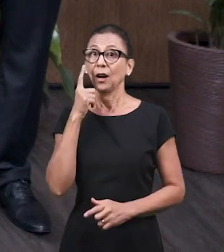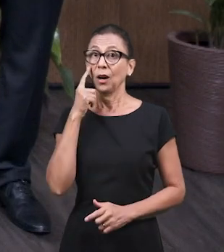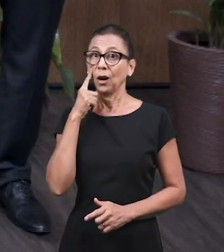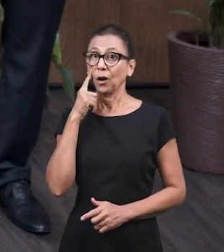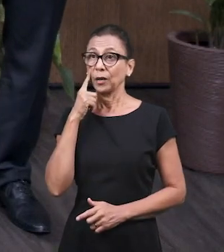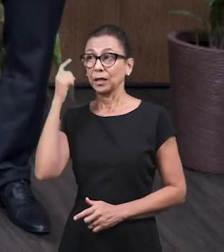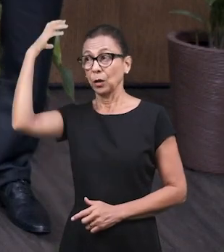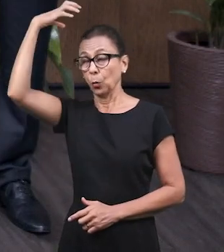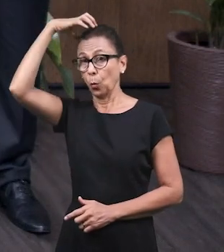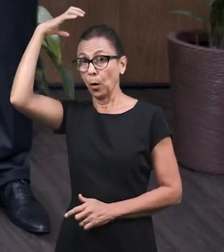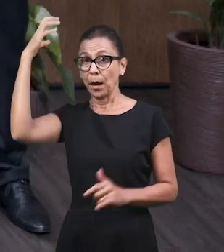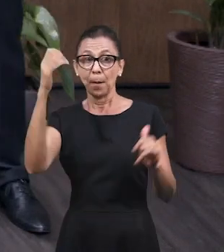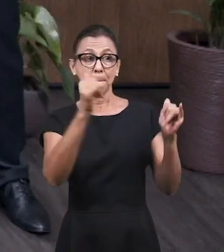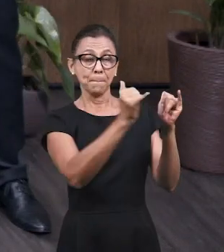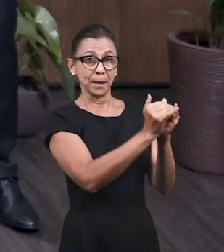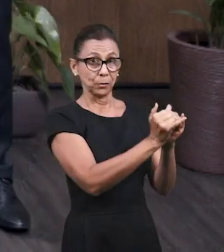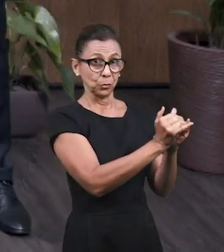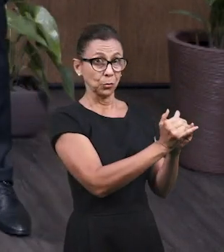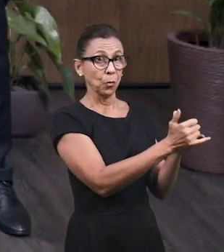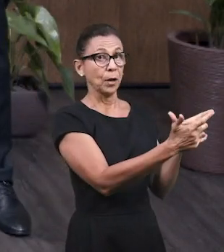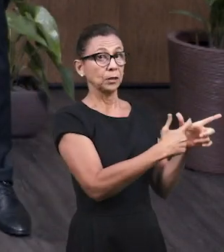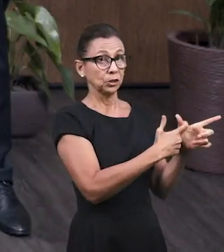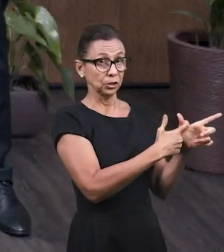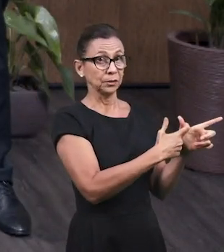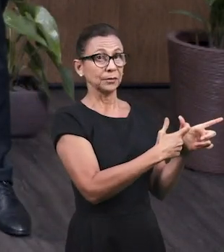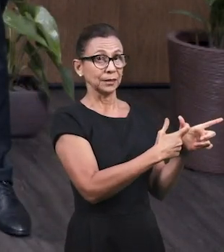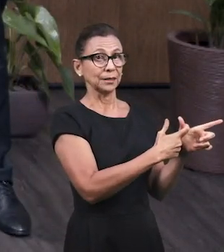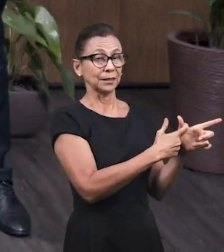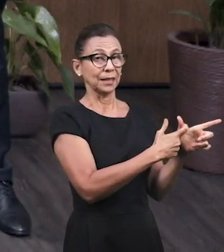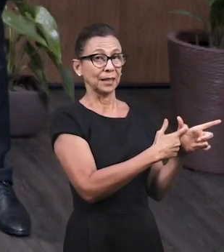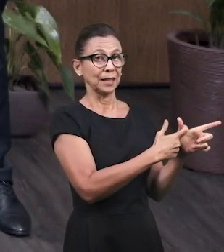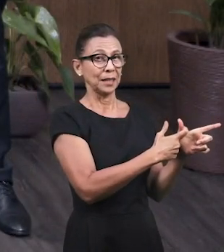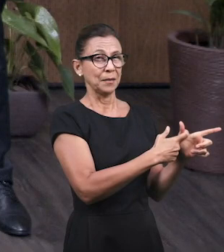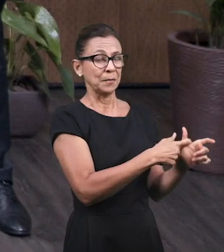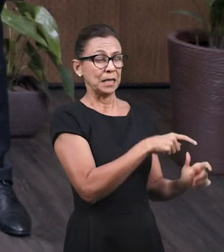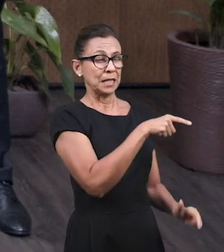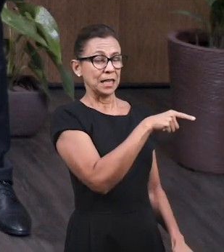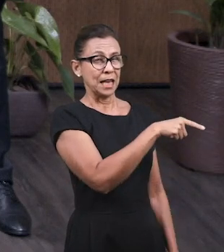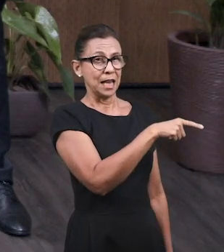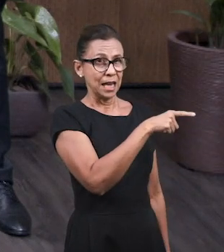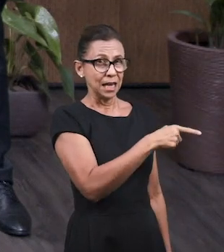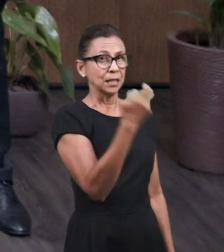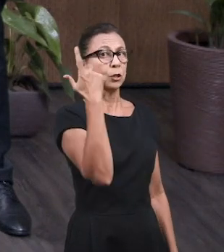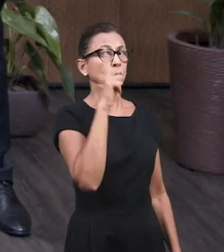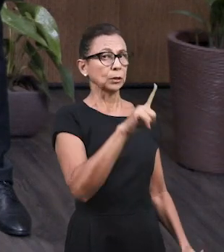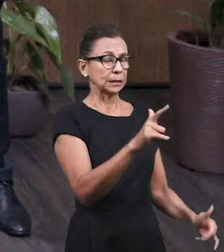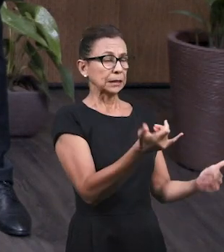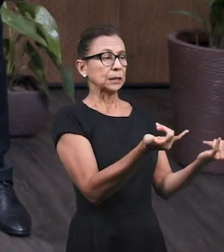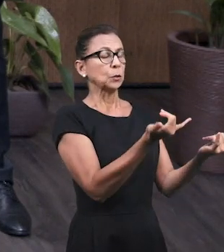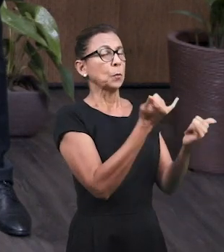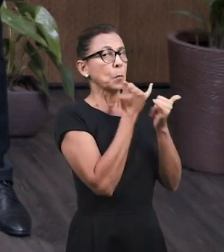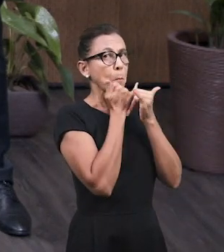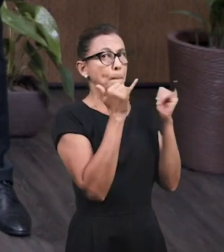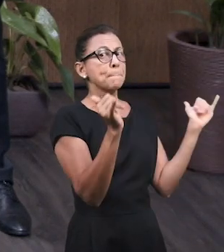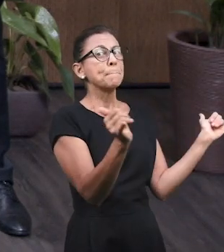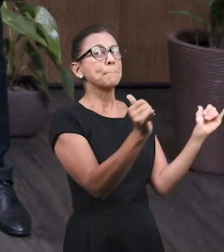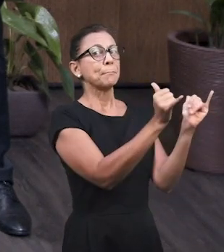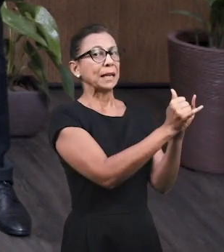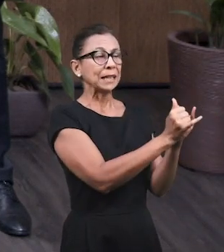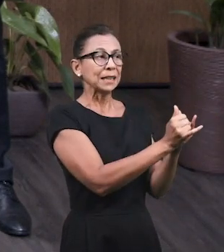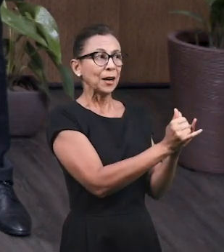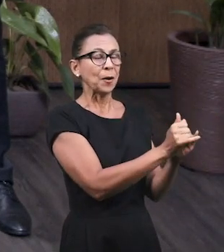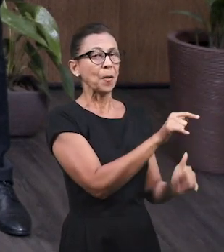que lui donnait. Et lui, il avait été pardonné par le roi. Et il avait été pardonné,